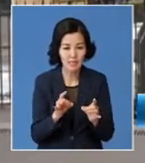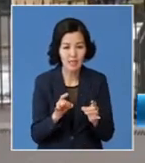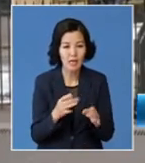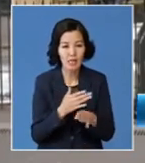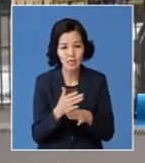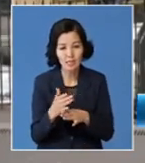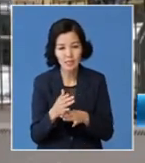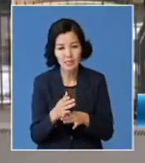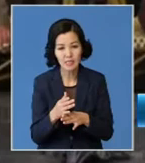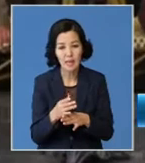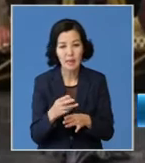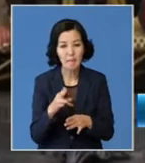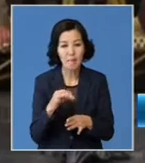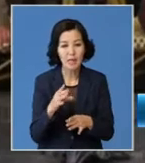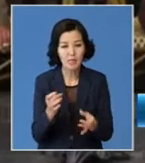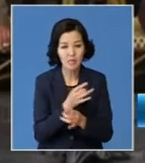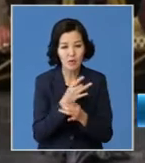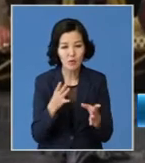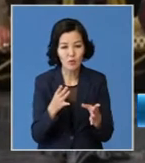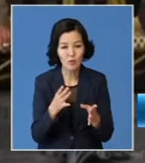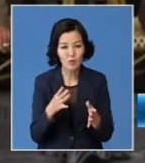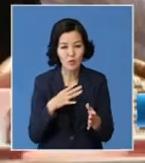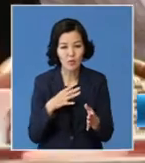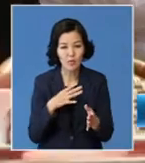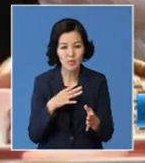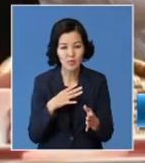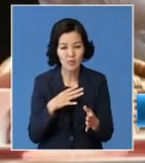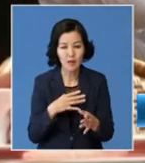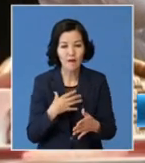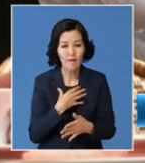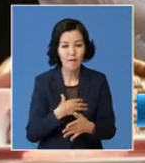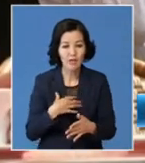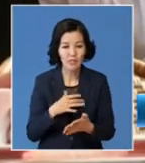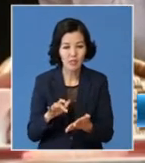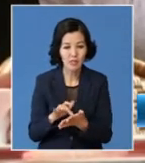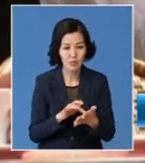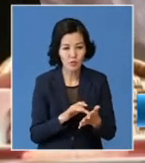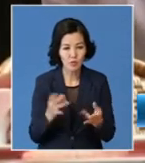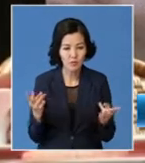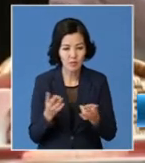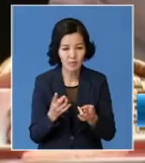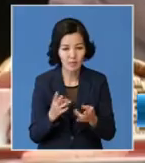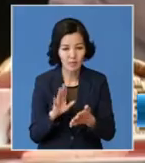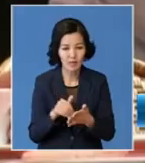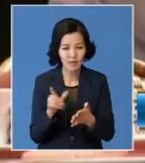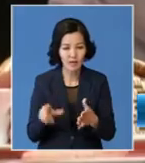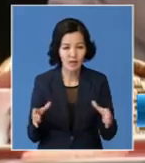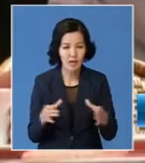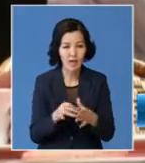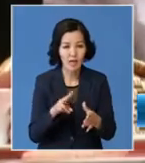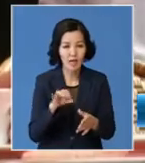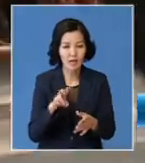часть парижской культуры. Признание бистро на высоком уровне важно и для туризма, объясняет глава ассоциации Ален